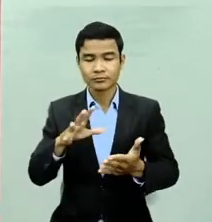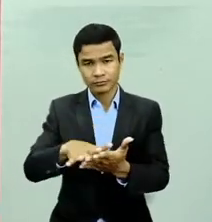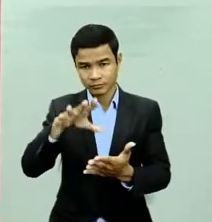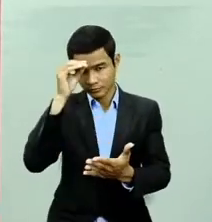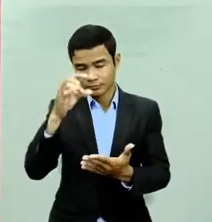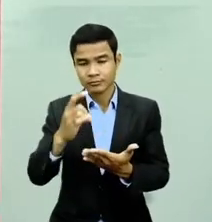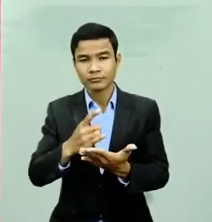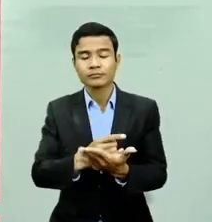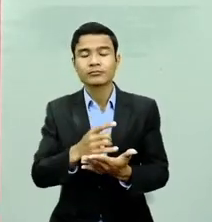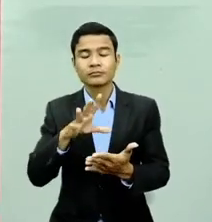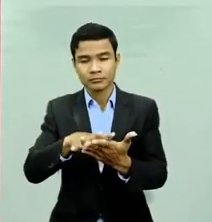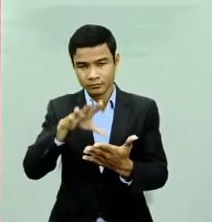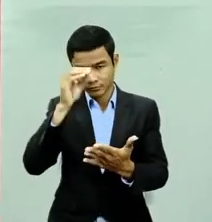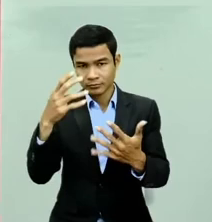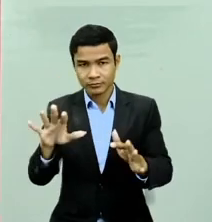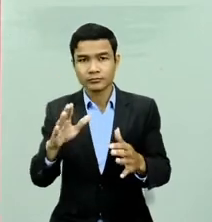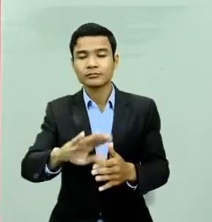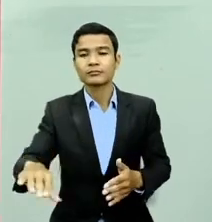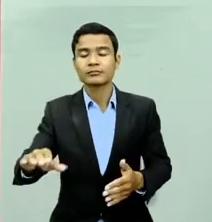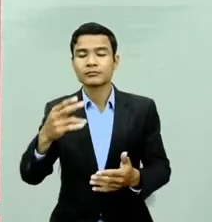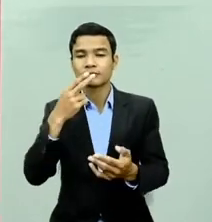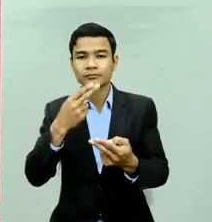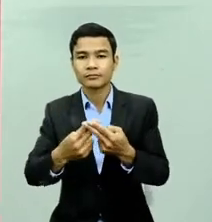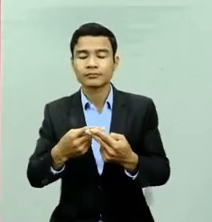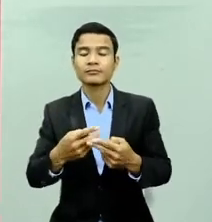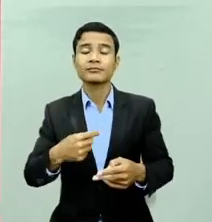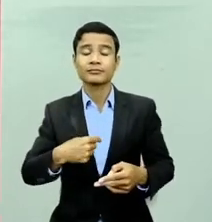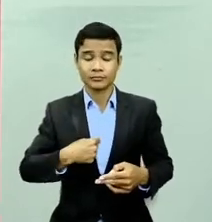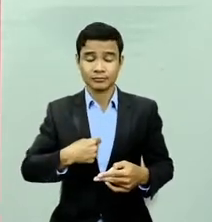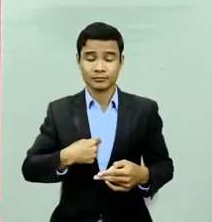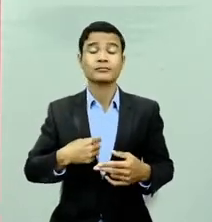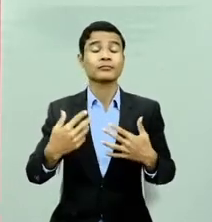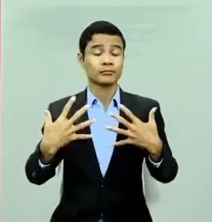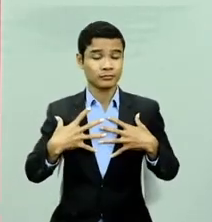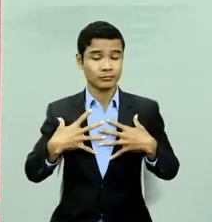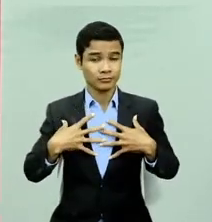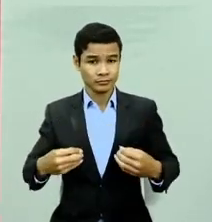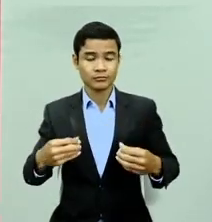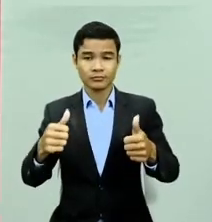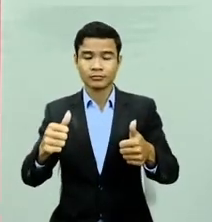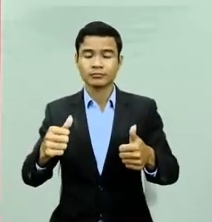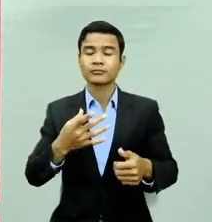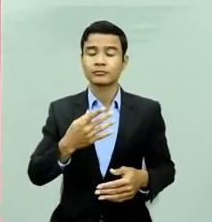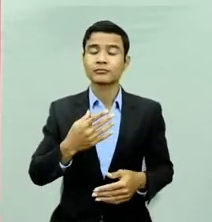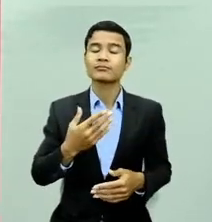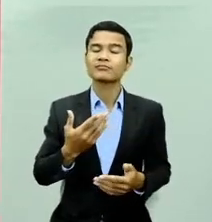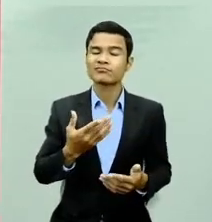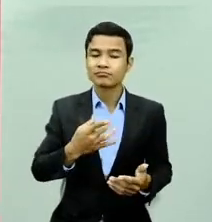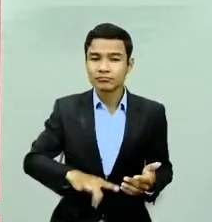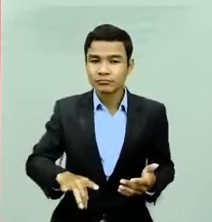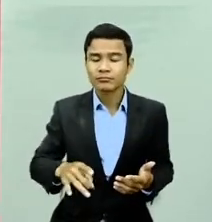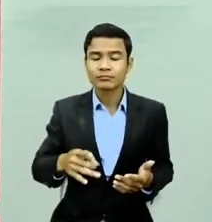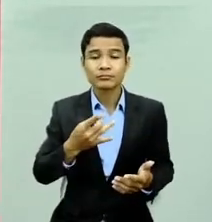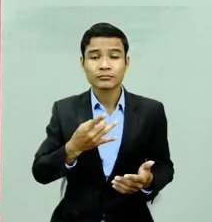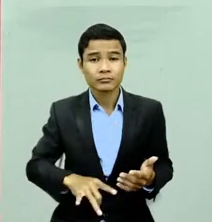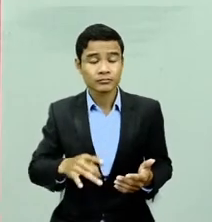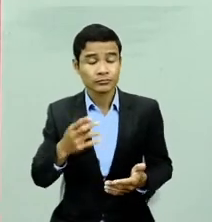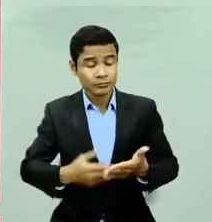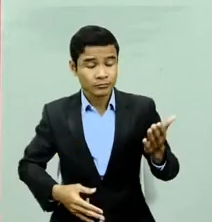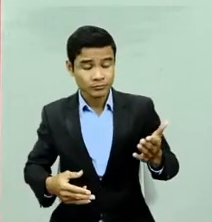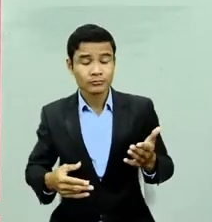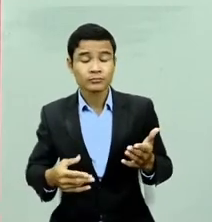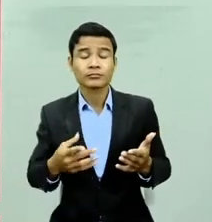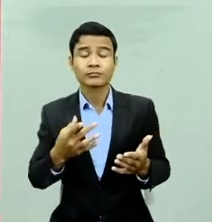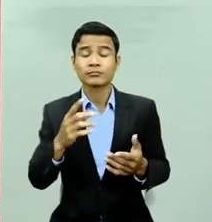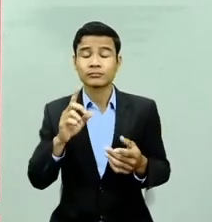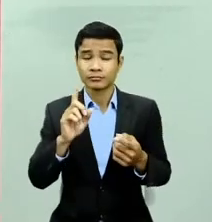bậc hai nữa con đó. Chà con lại máu khá nhóm mình sẽ có phép lo đòi xa. Chà đòi xa vậy đấy con. Chà tìm mối